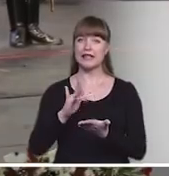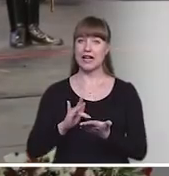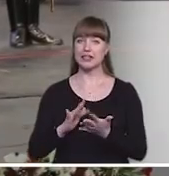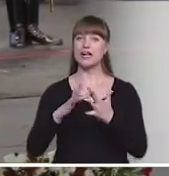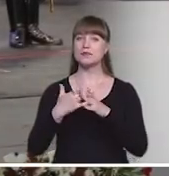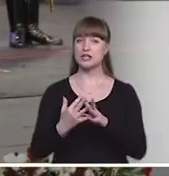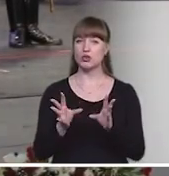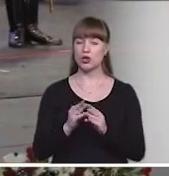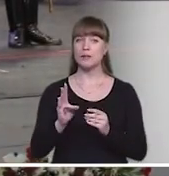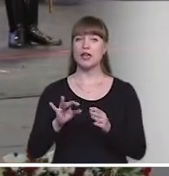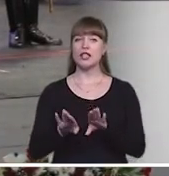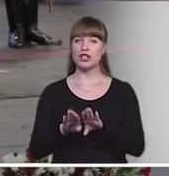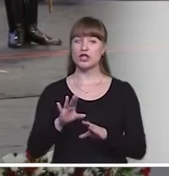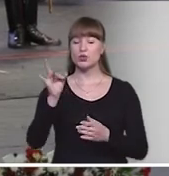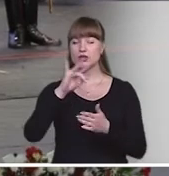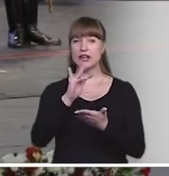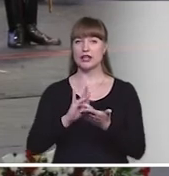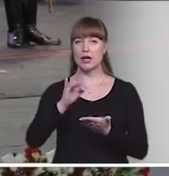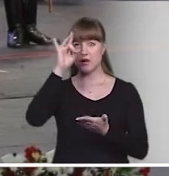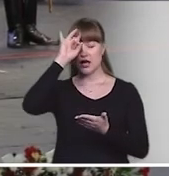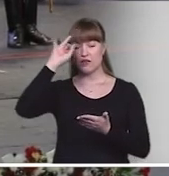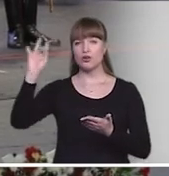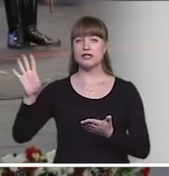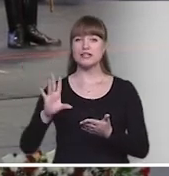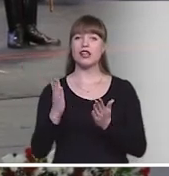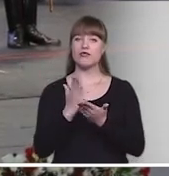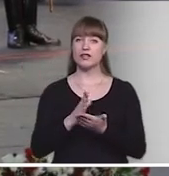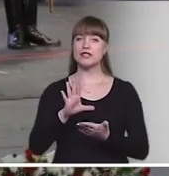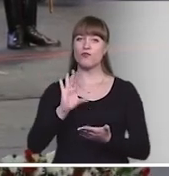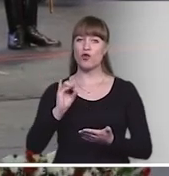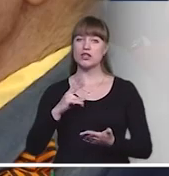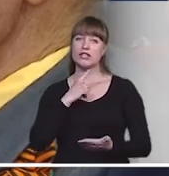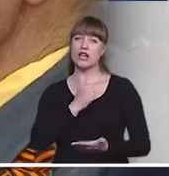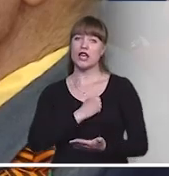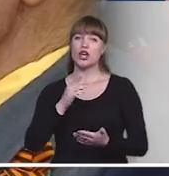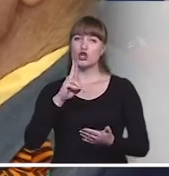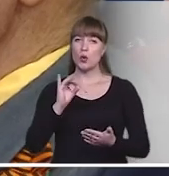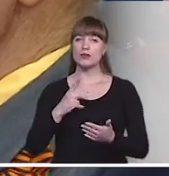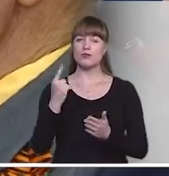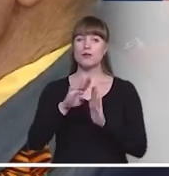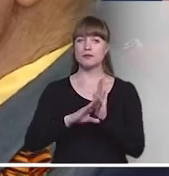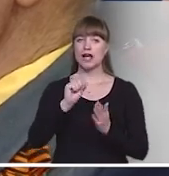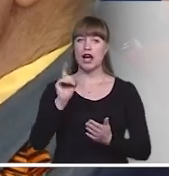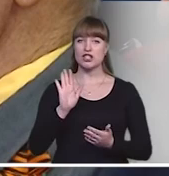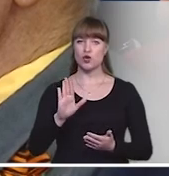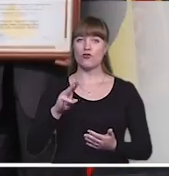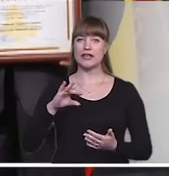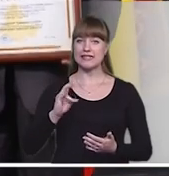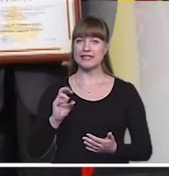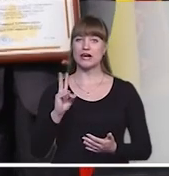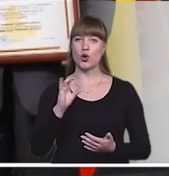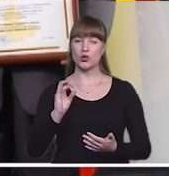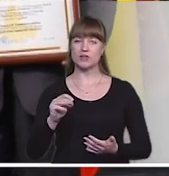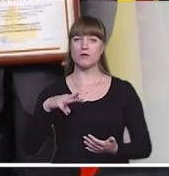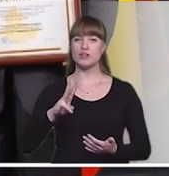с поселками. Наряду с городами воинской славы теперь есть населенные пункты воинской доблести. В первом списке Азов, Тацинская, Куйбышева,